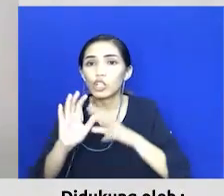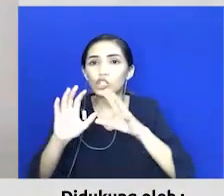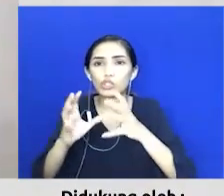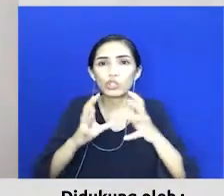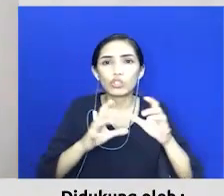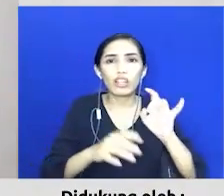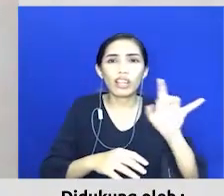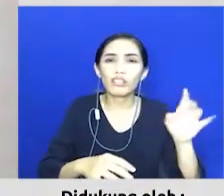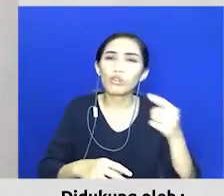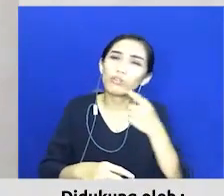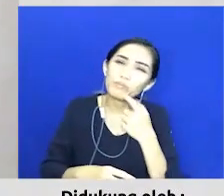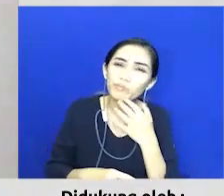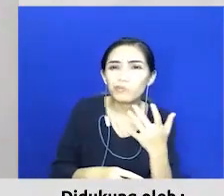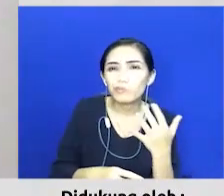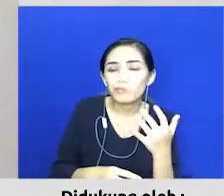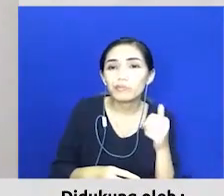lainnya tuh kok kayaknya